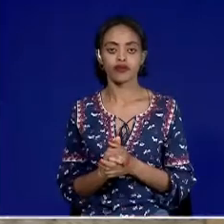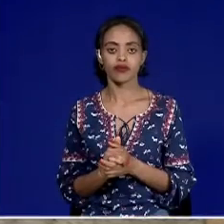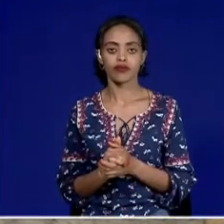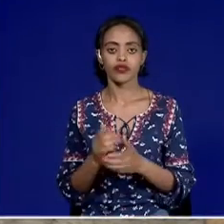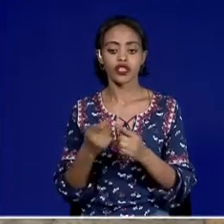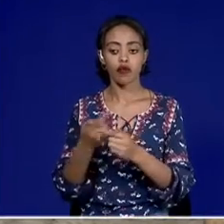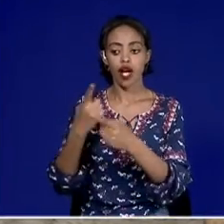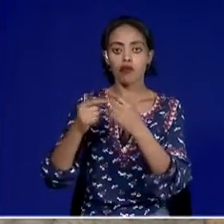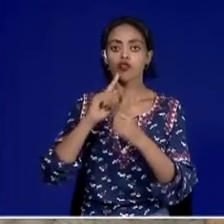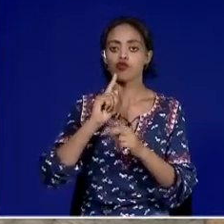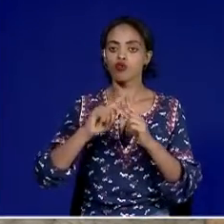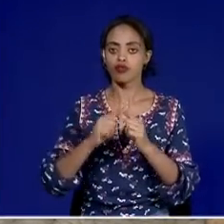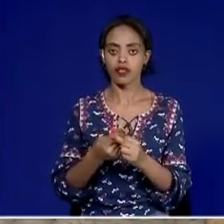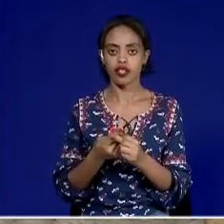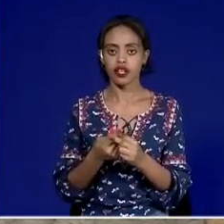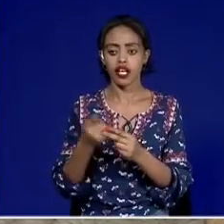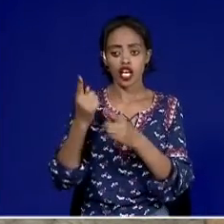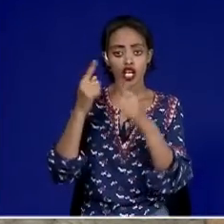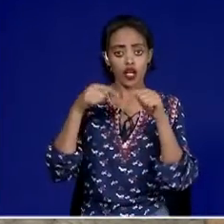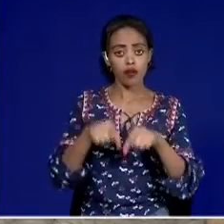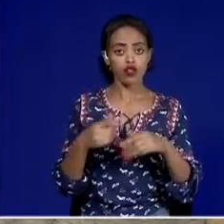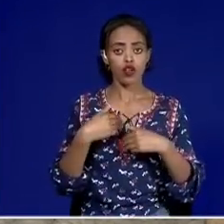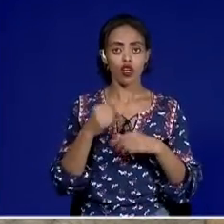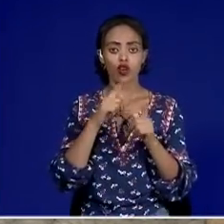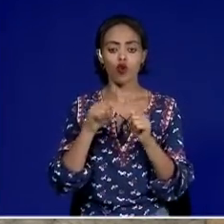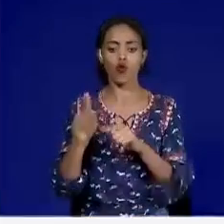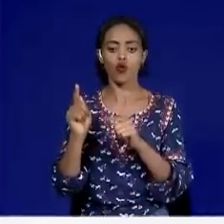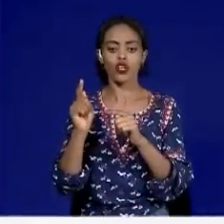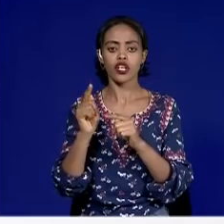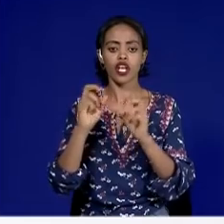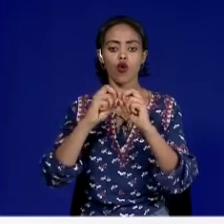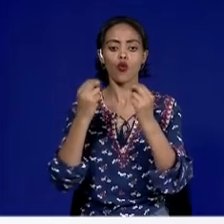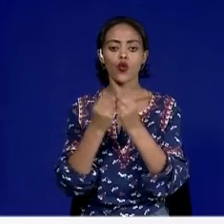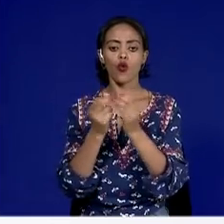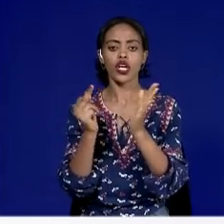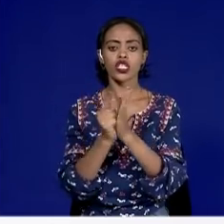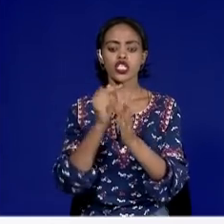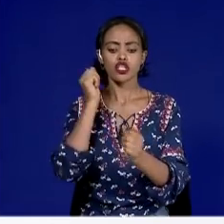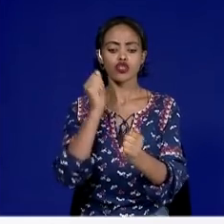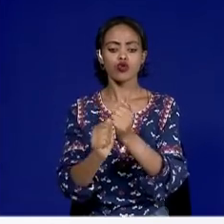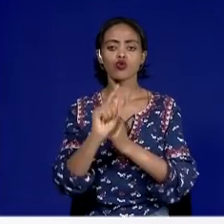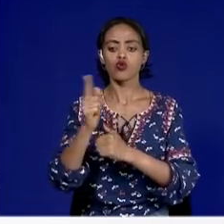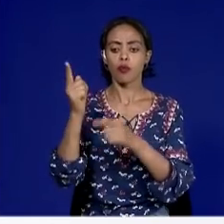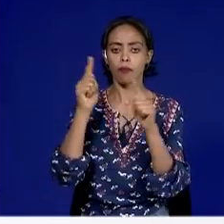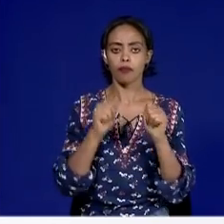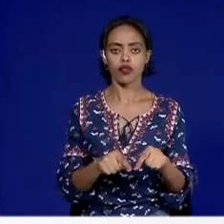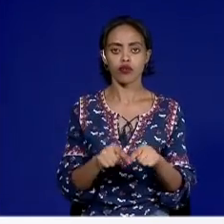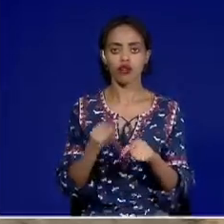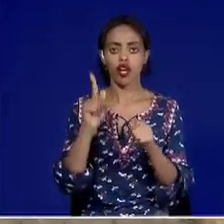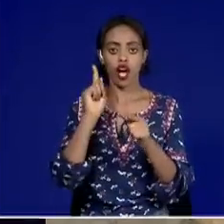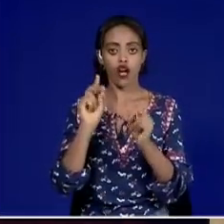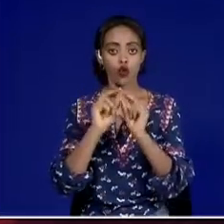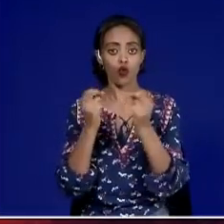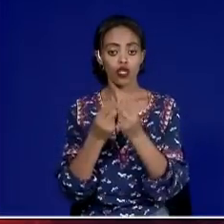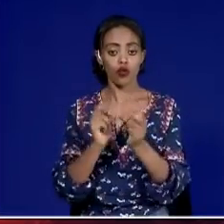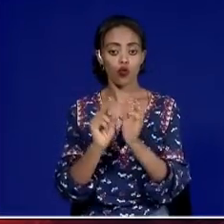ካብ መፃፅኡ እዩ ዝጅምር ክመፅ ከሎ እውን ሕገመቱ ናይ ውድባት ሕጊ ጥሒሱ ይመፁ ኢብን ሓደ ውድብ ከም ግድብ ውድብ